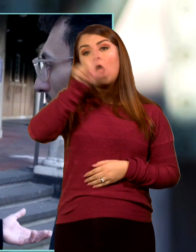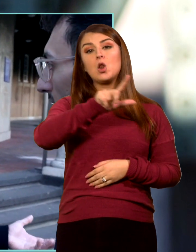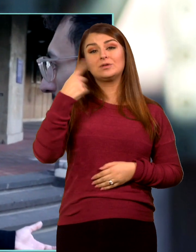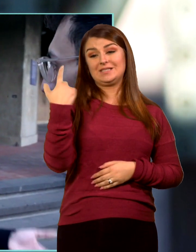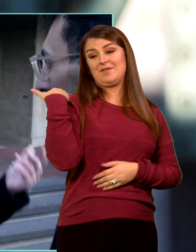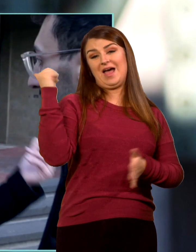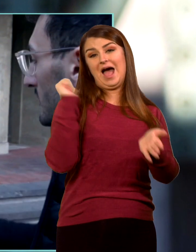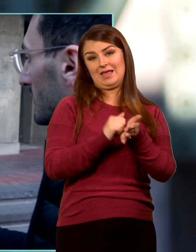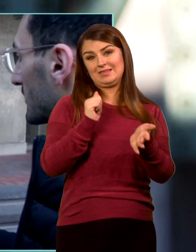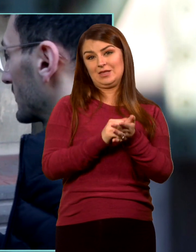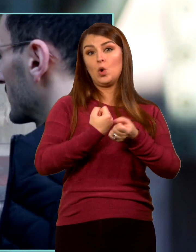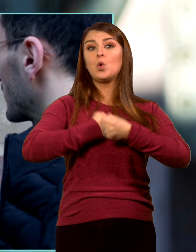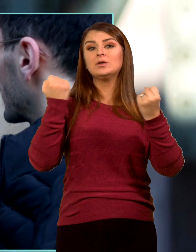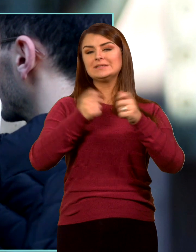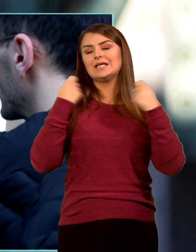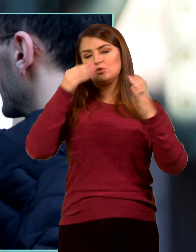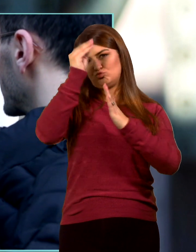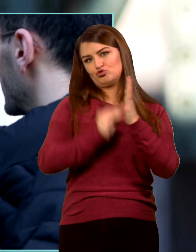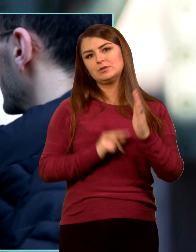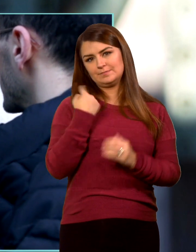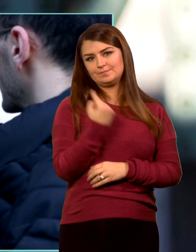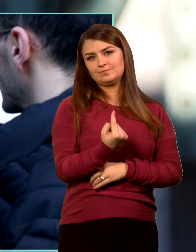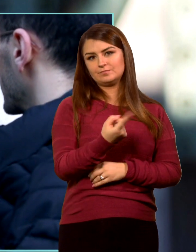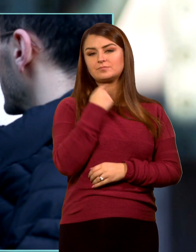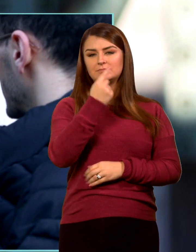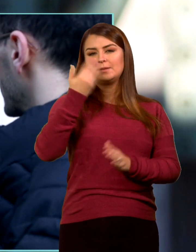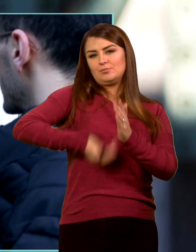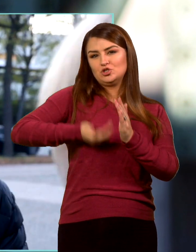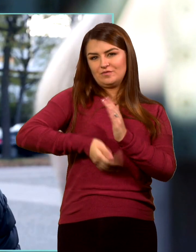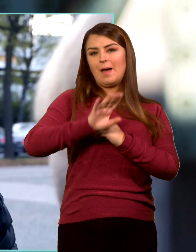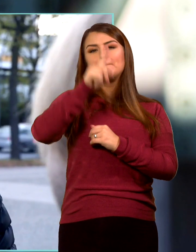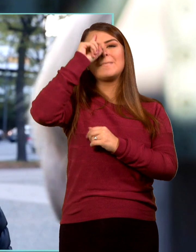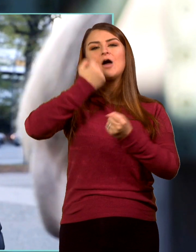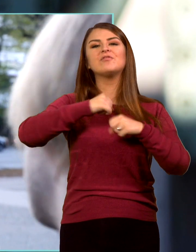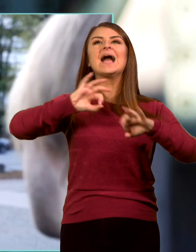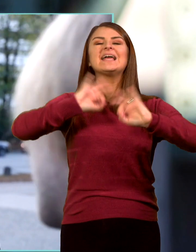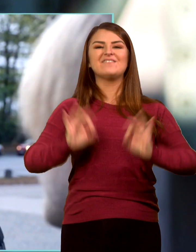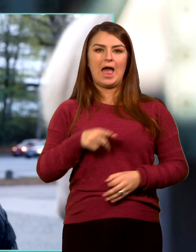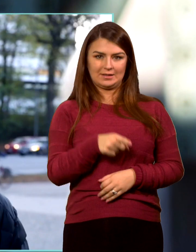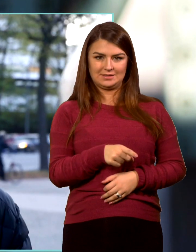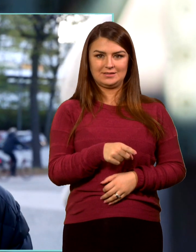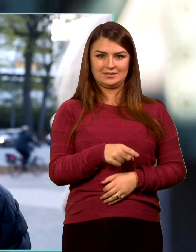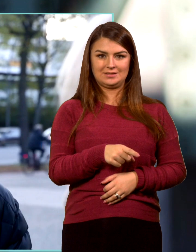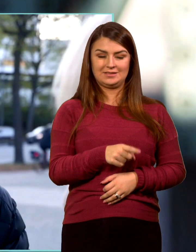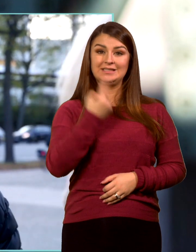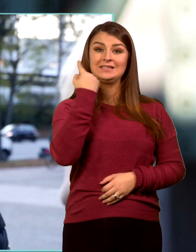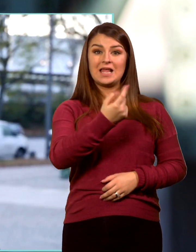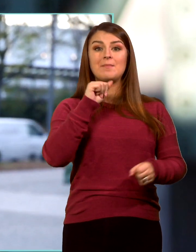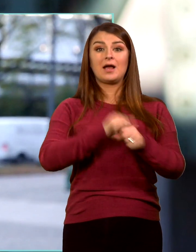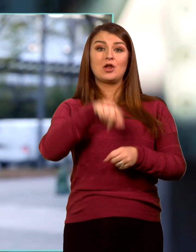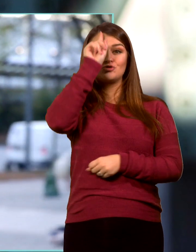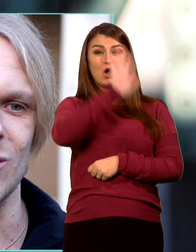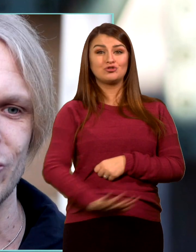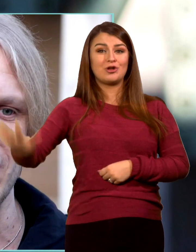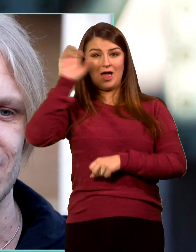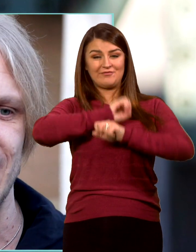einen Artikel in einer großen Zeitung geschrieben, wo er sich darüber beschwert, dass seine Meinungsfreiheit gefährdet ist. Und das kann er halt bundesweit